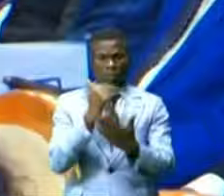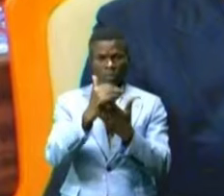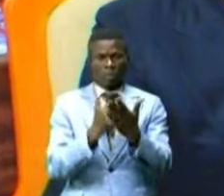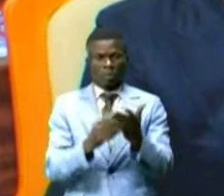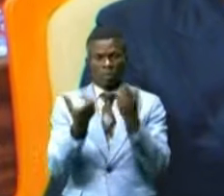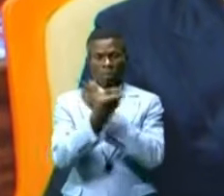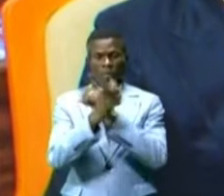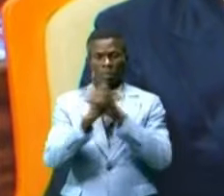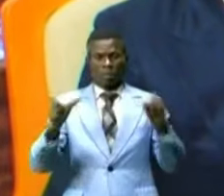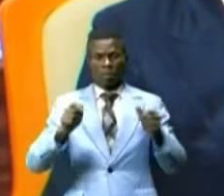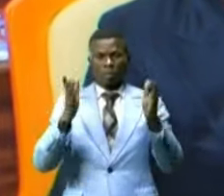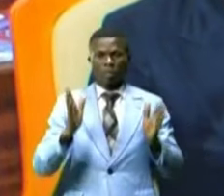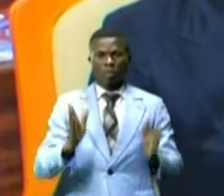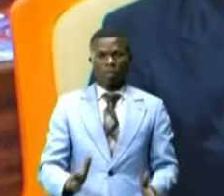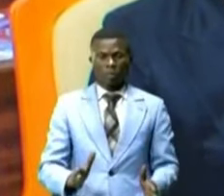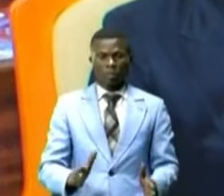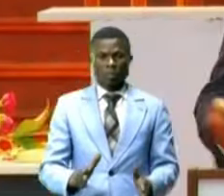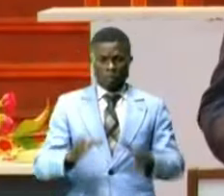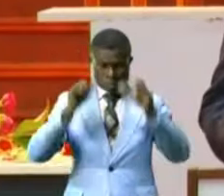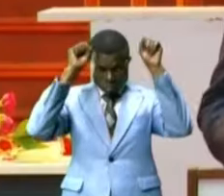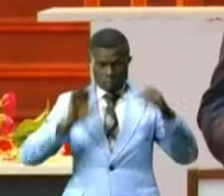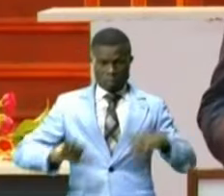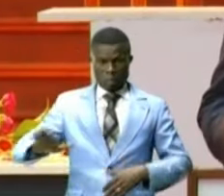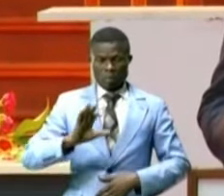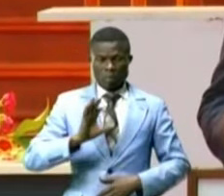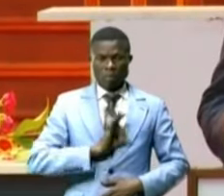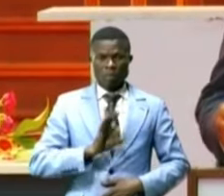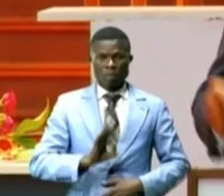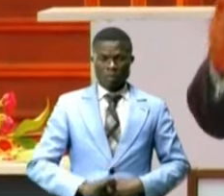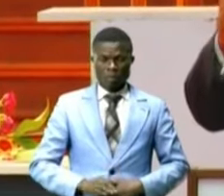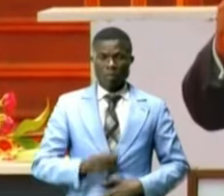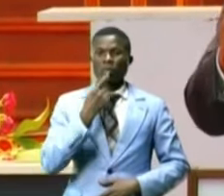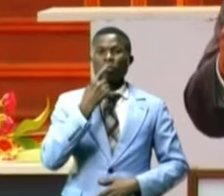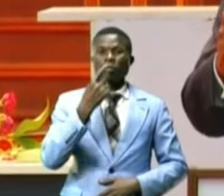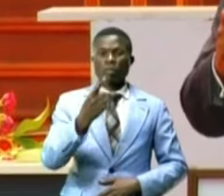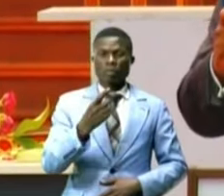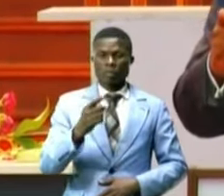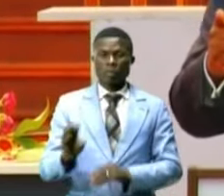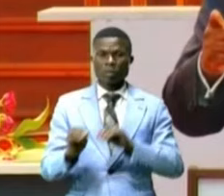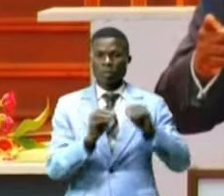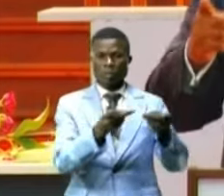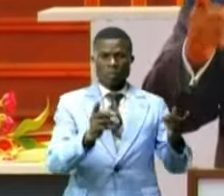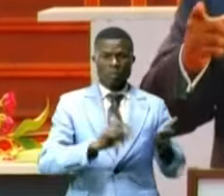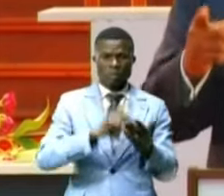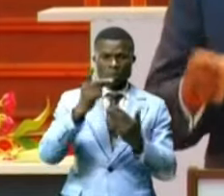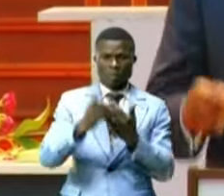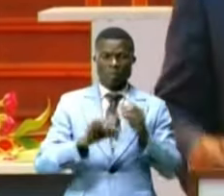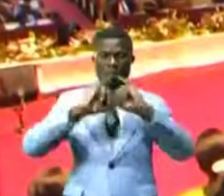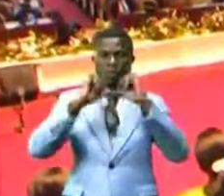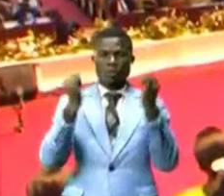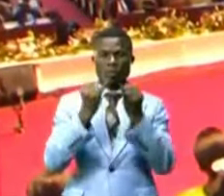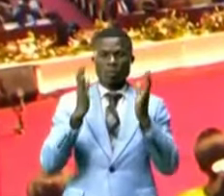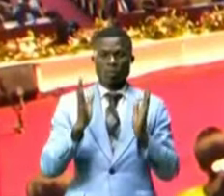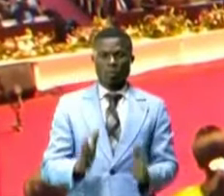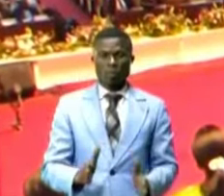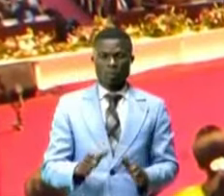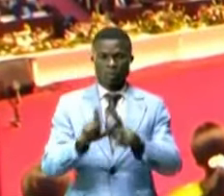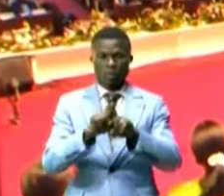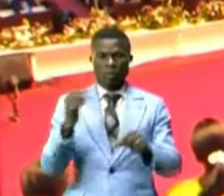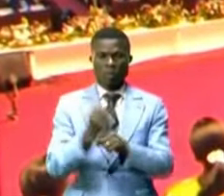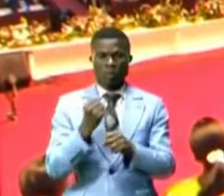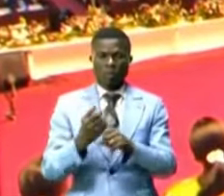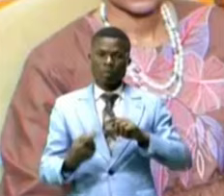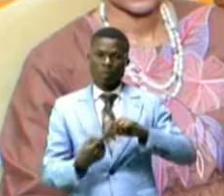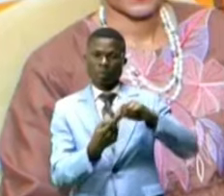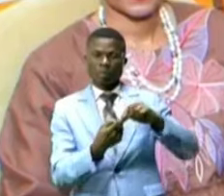liberté de la presse, le garant de la nation a aussi souligné la mise en place d'un plan d'industrialisation et d'un plan spécial